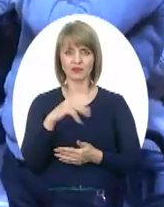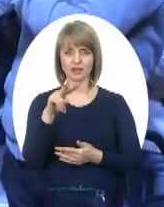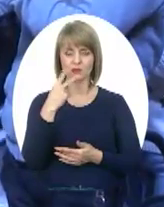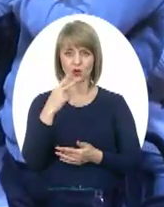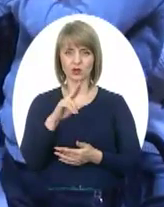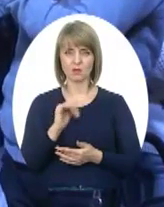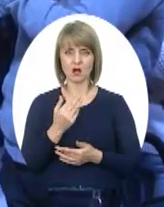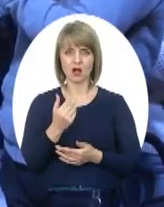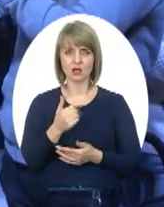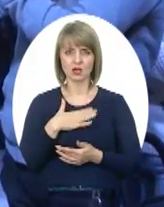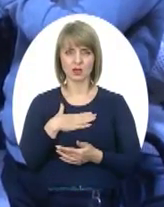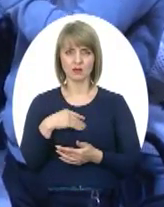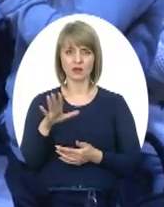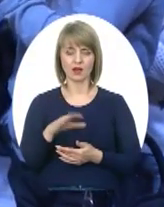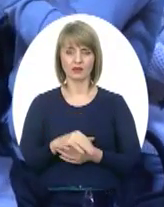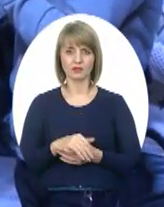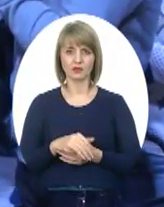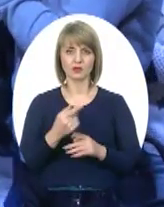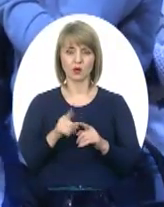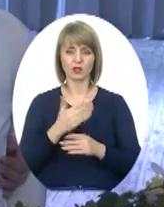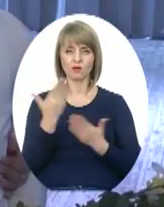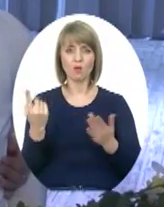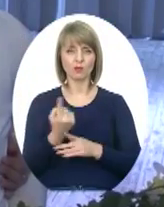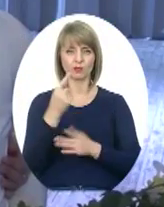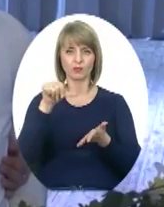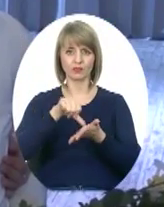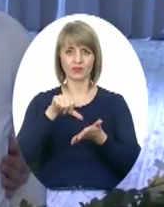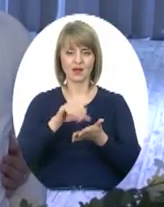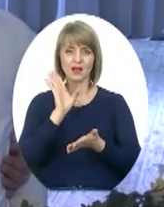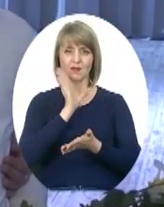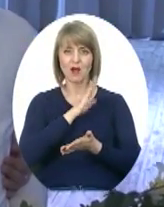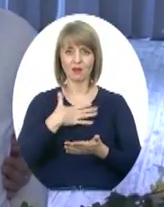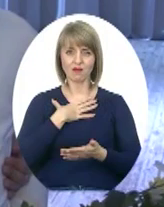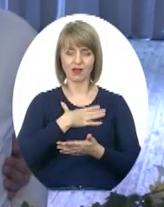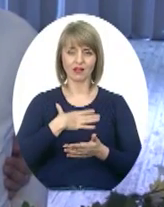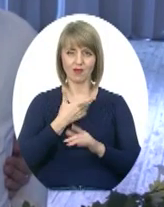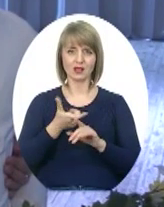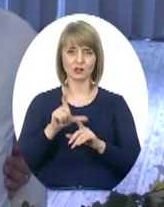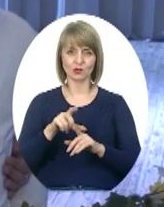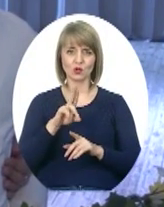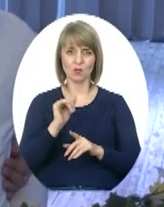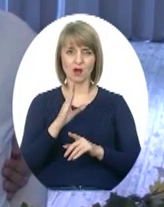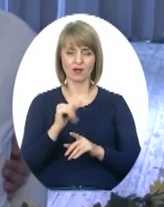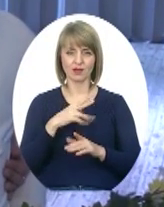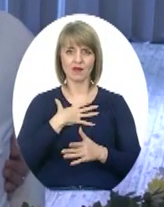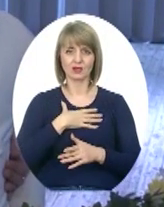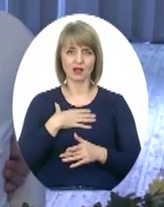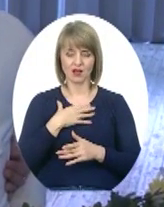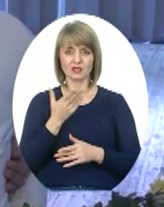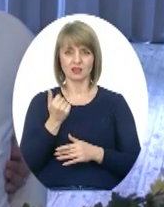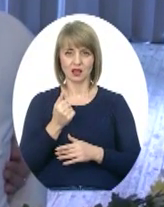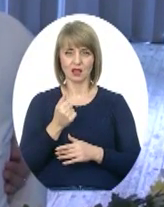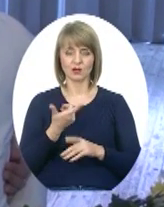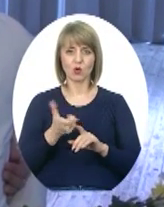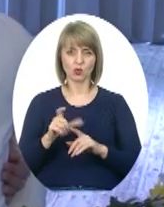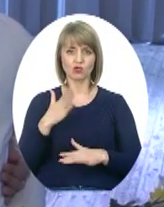На меня все смотрим, Паша на меня, все, Павел. Это его дебют, поэтому мама волновалась очень. Павел волновался?